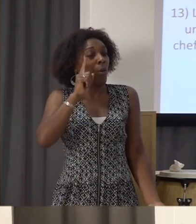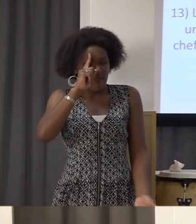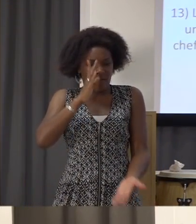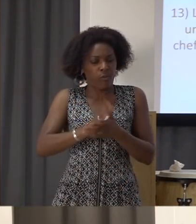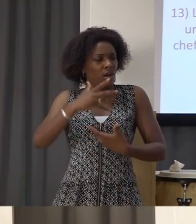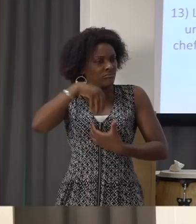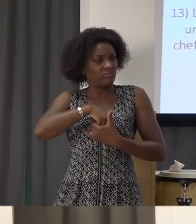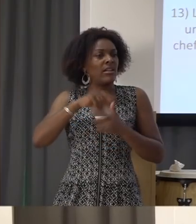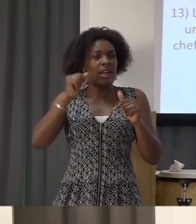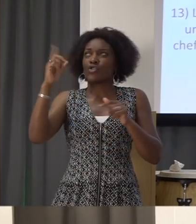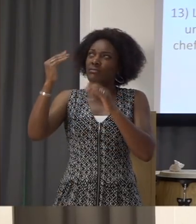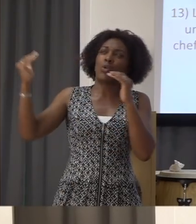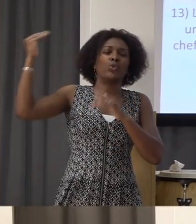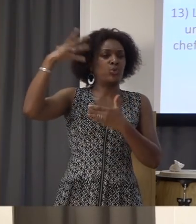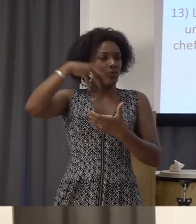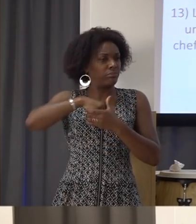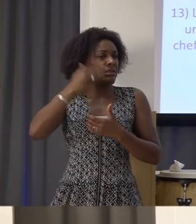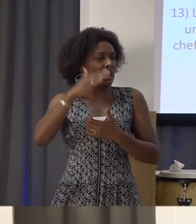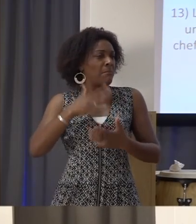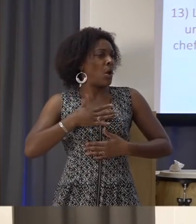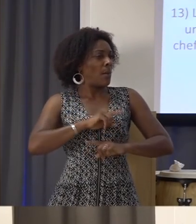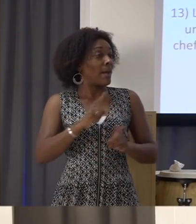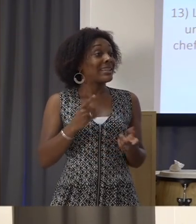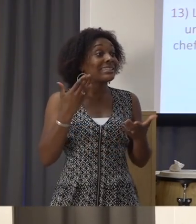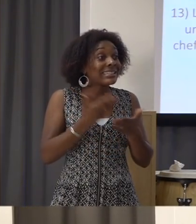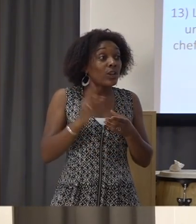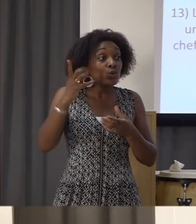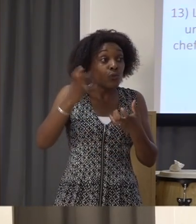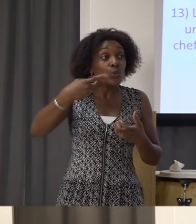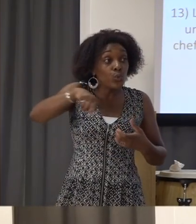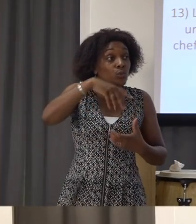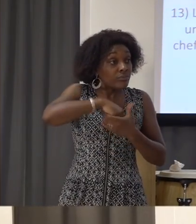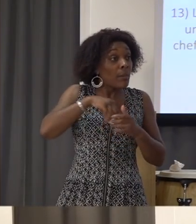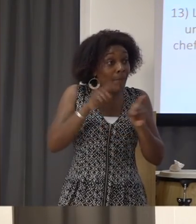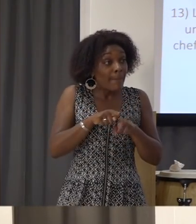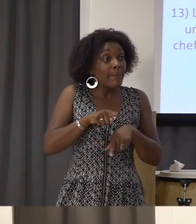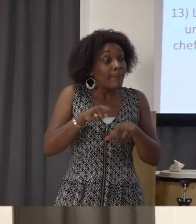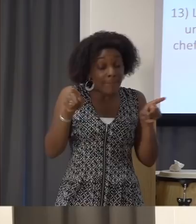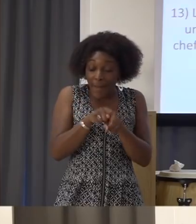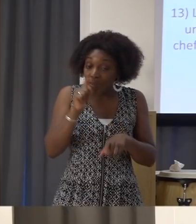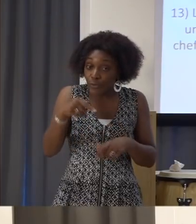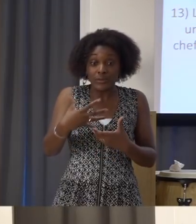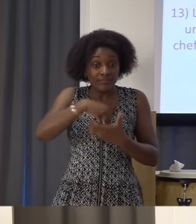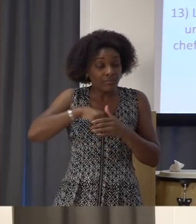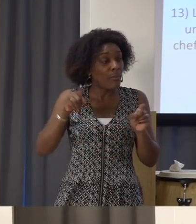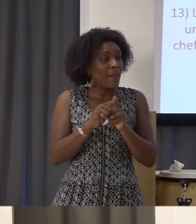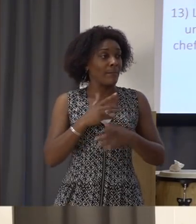Dieu. Et c'est la vision que Dieu demande à chaque chrétien